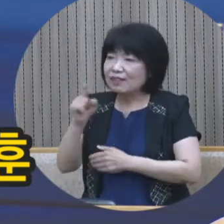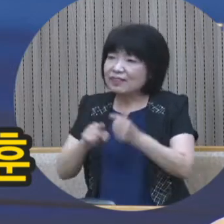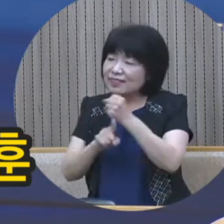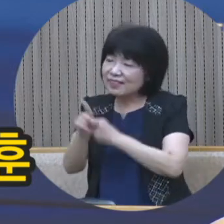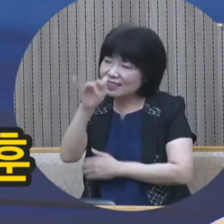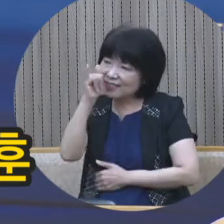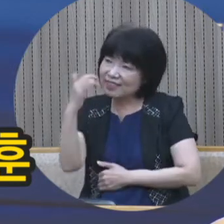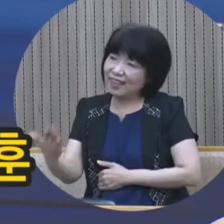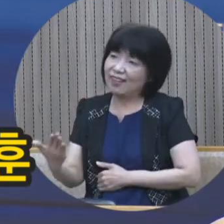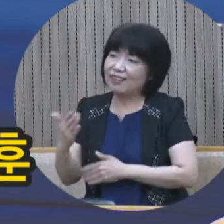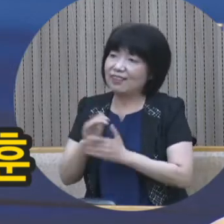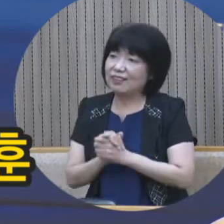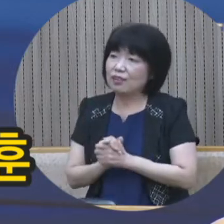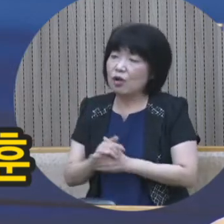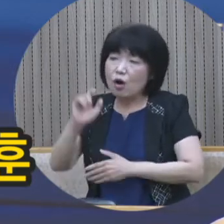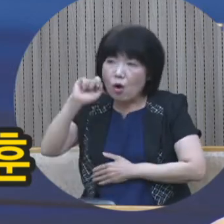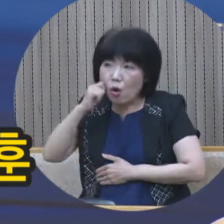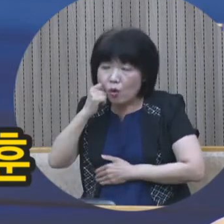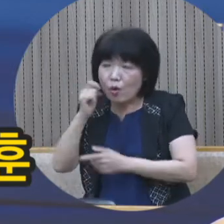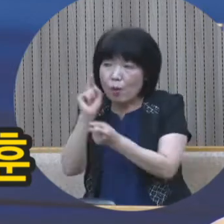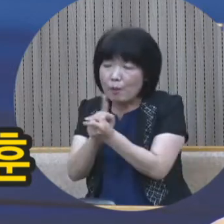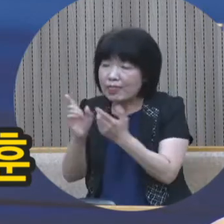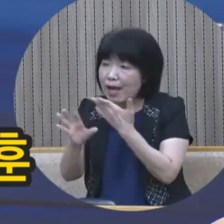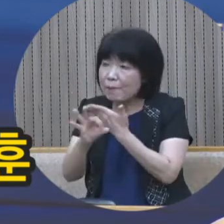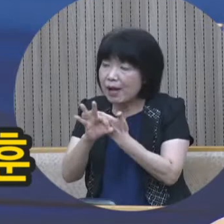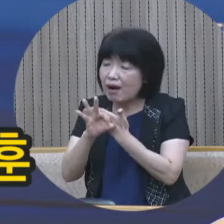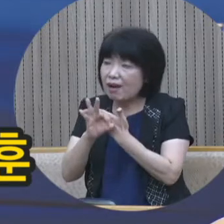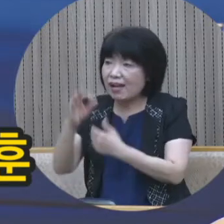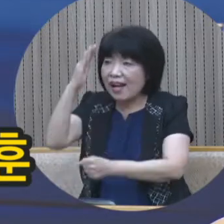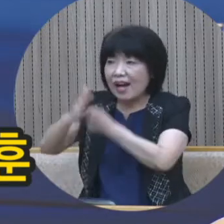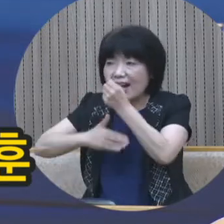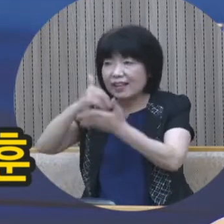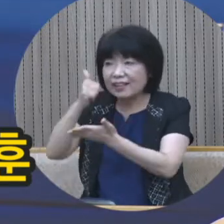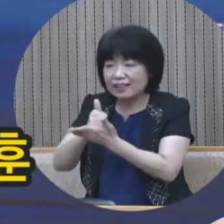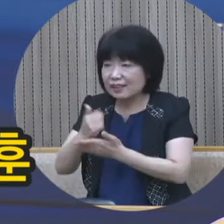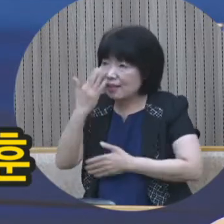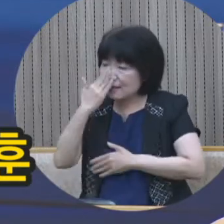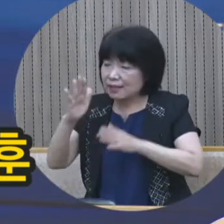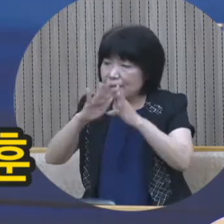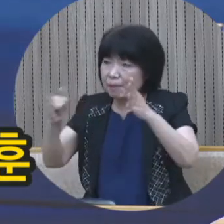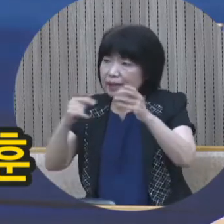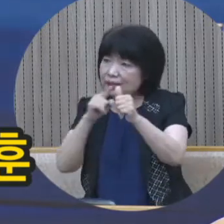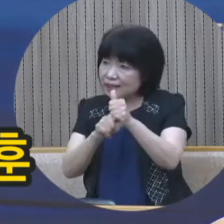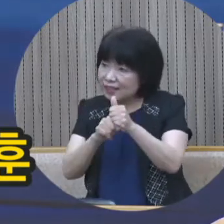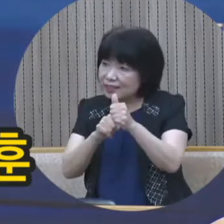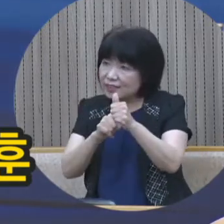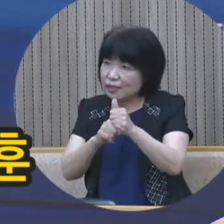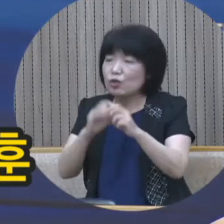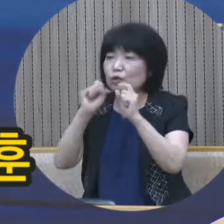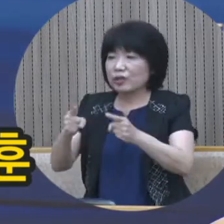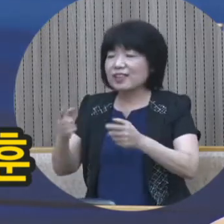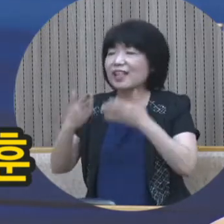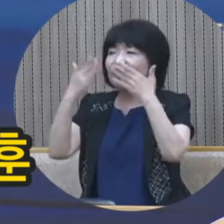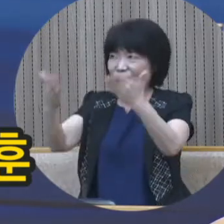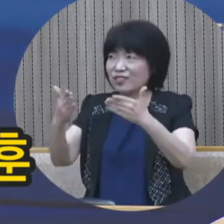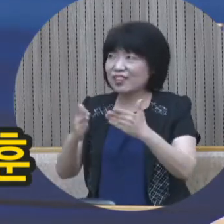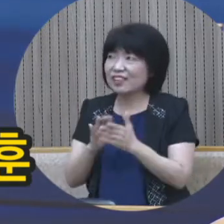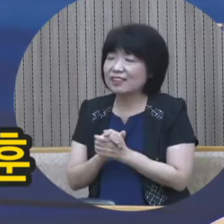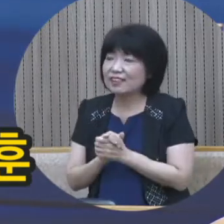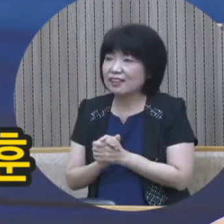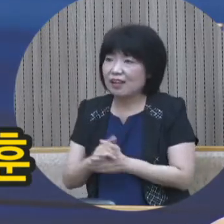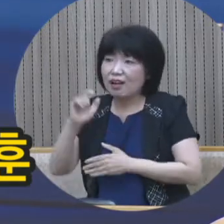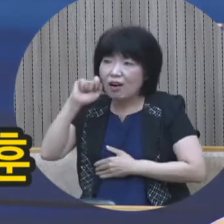뜻일까요? 어려움을 만나면 하나님께서 이스라엘 백성들에게 기회를 주시는 거예요.